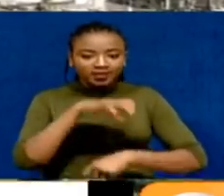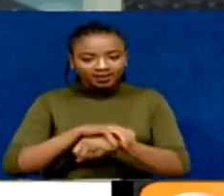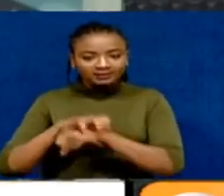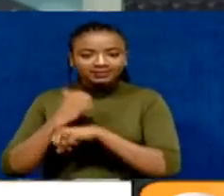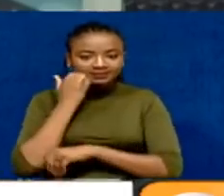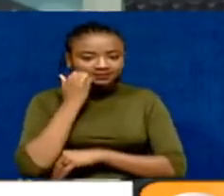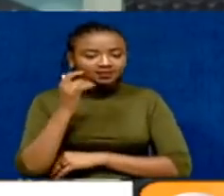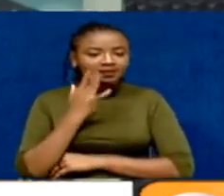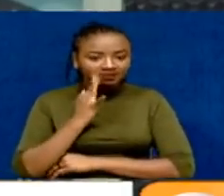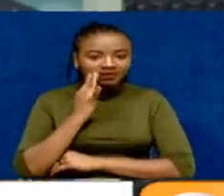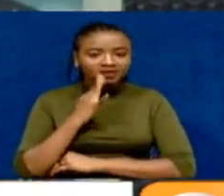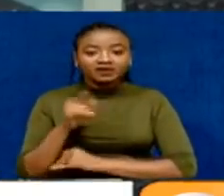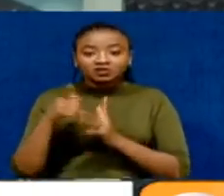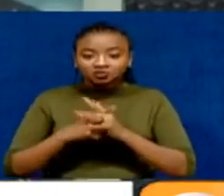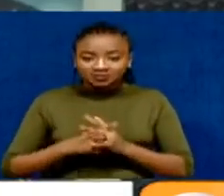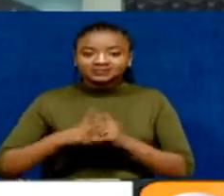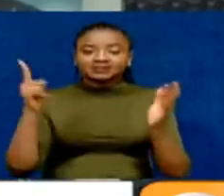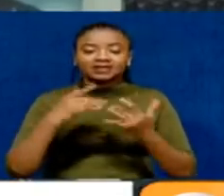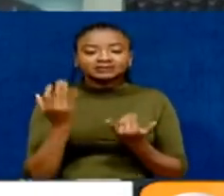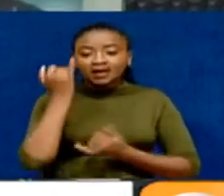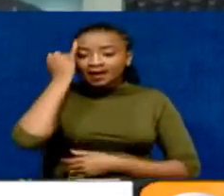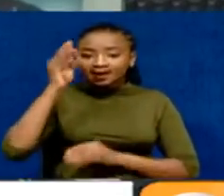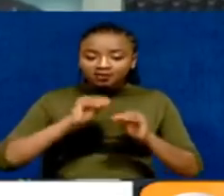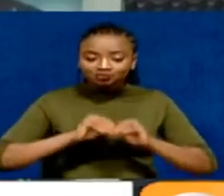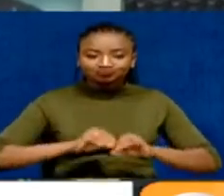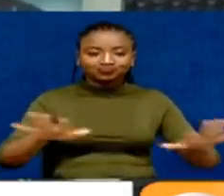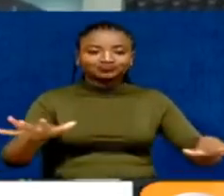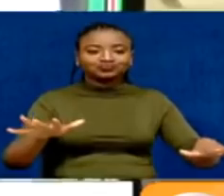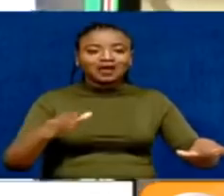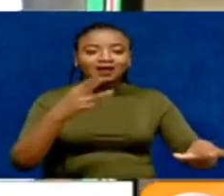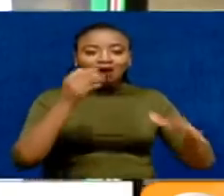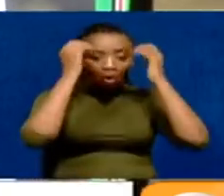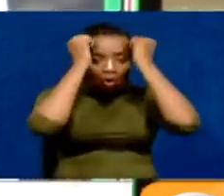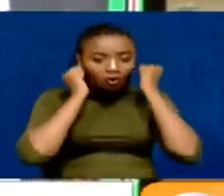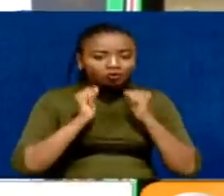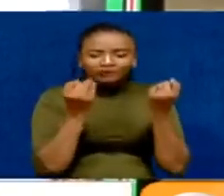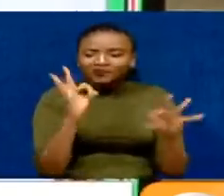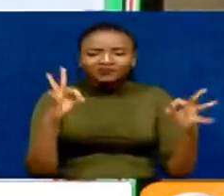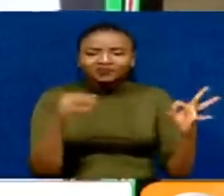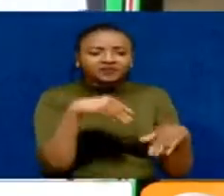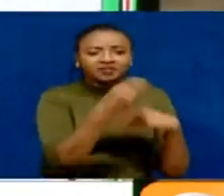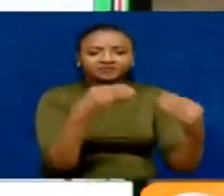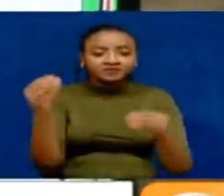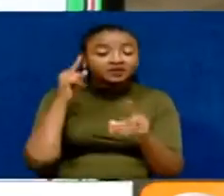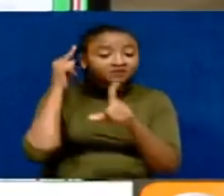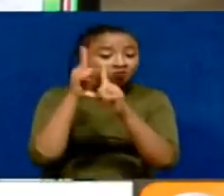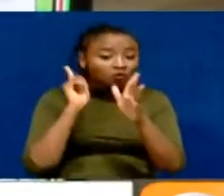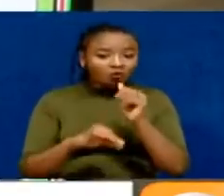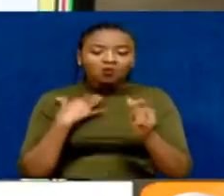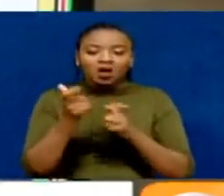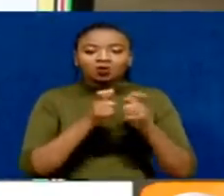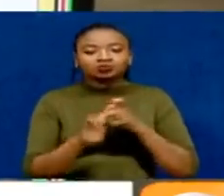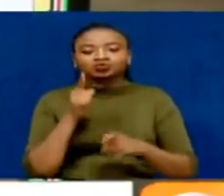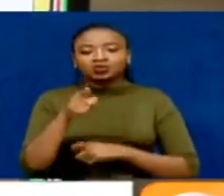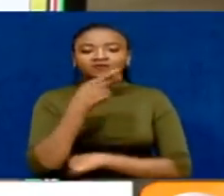mpango wa kusambaza mipira ya kondomu bure bilashi mwaka 2001. Yote hii ikiwa juhudi ya kukabiliana na